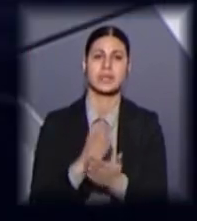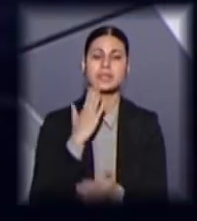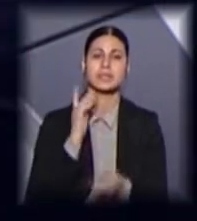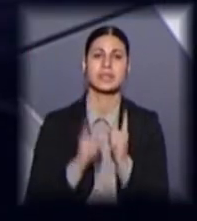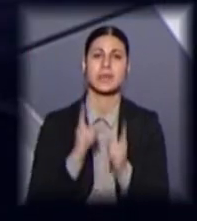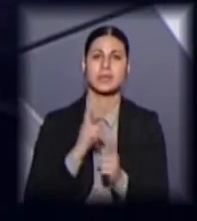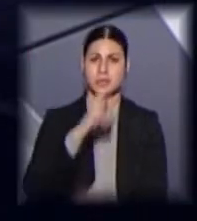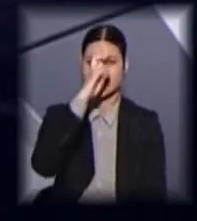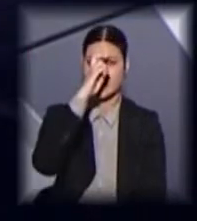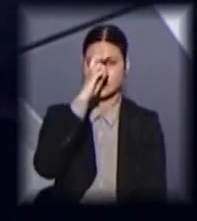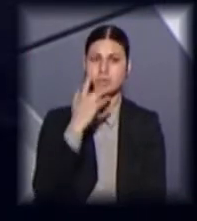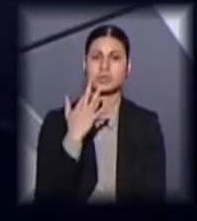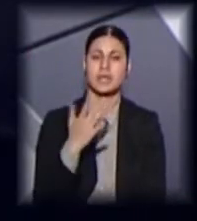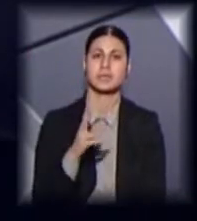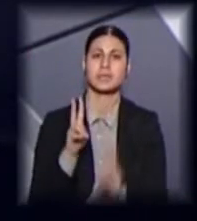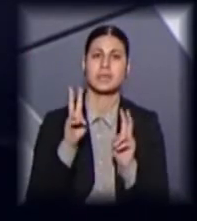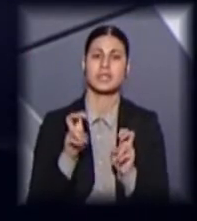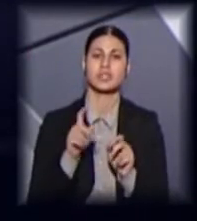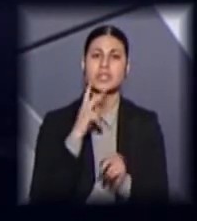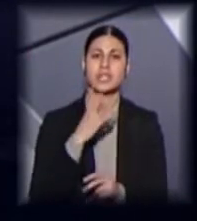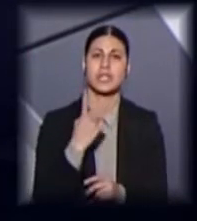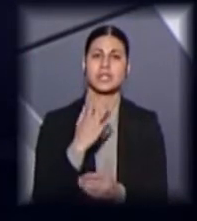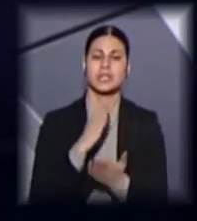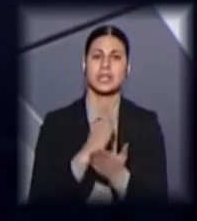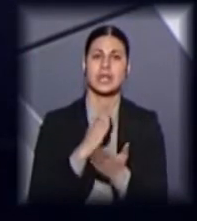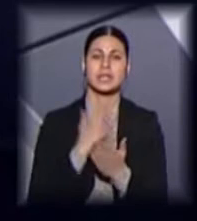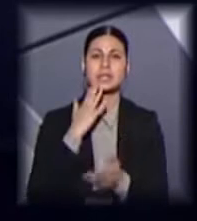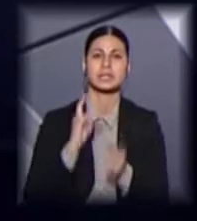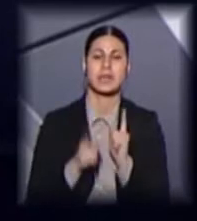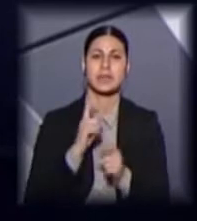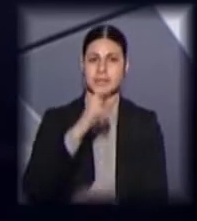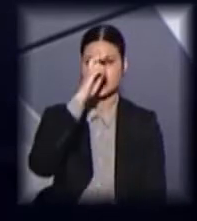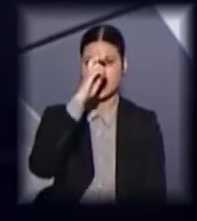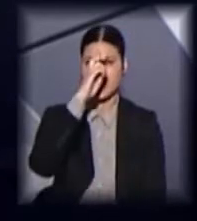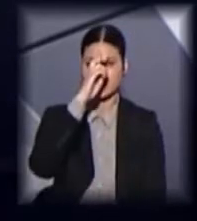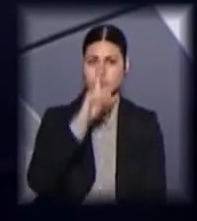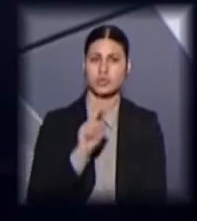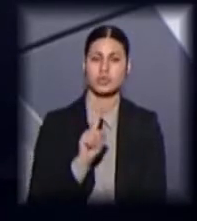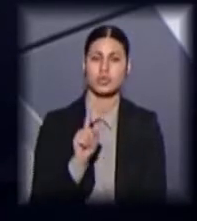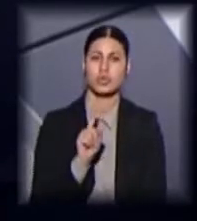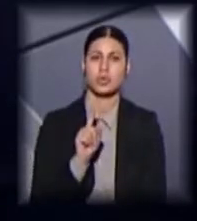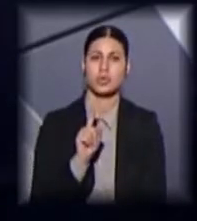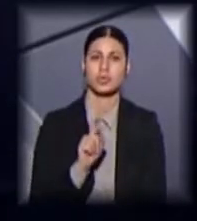სამართლებრივი სახელმწიფოს რამდენიმე ნიშანი და ერთ-ერთი ნიშანი არის სამართლებრივი სახელმწიფოს, რომ